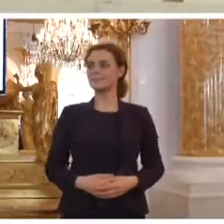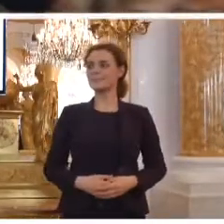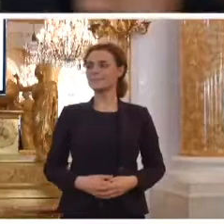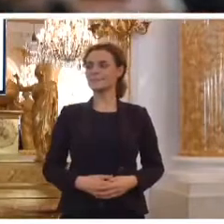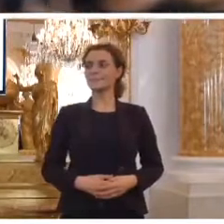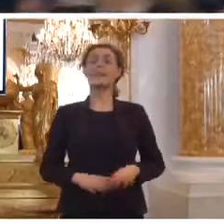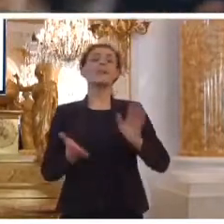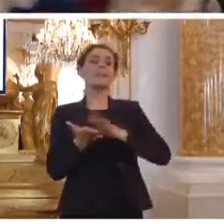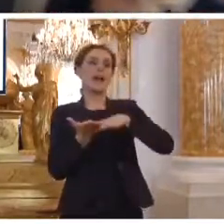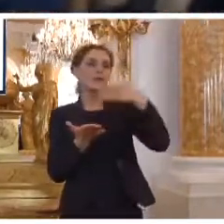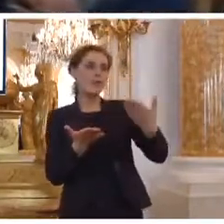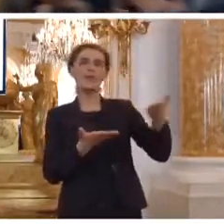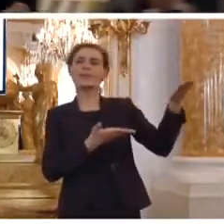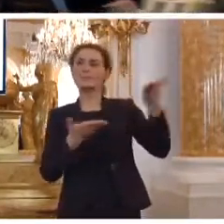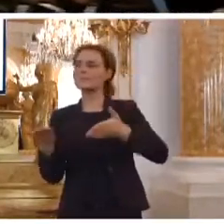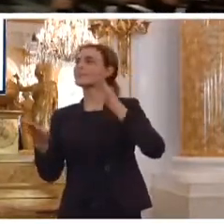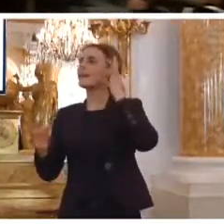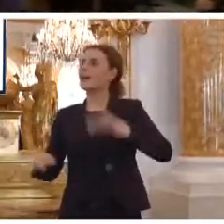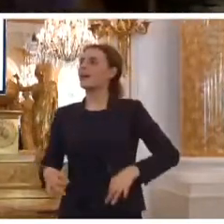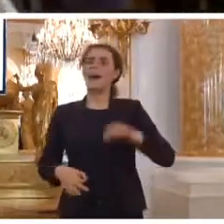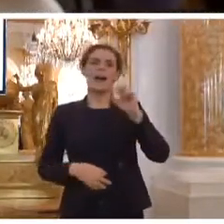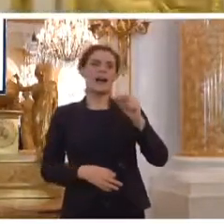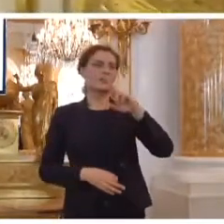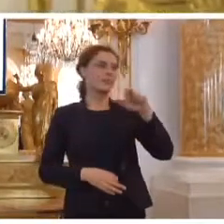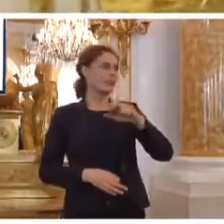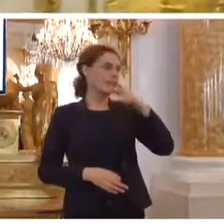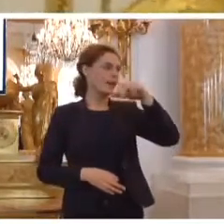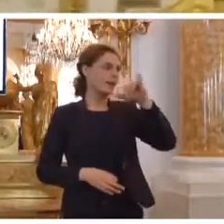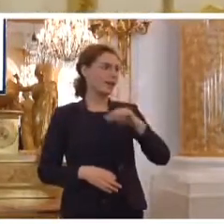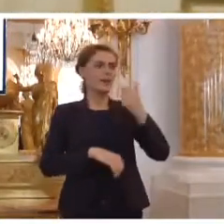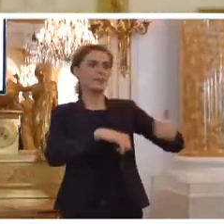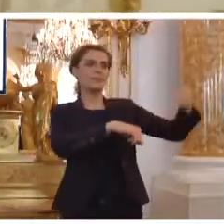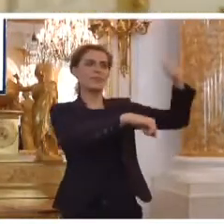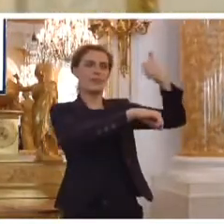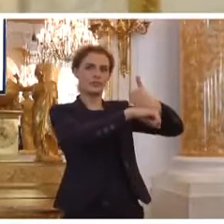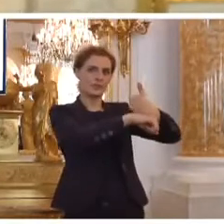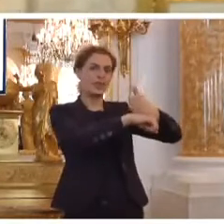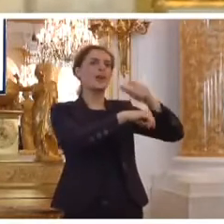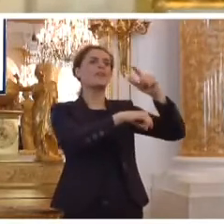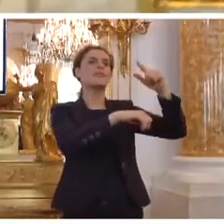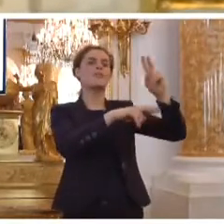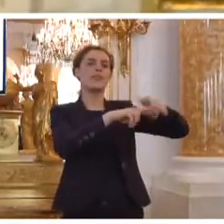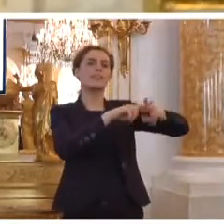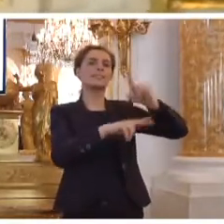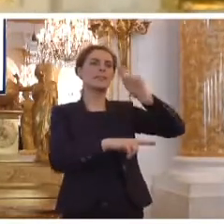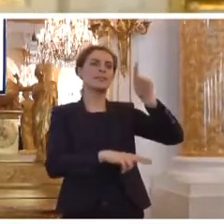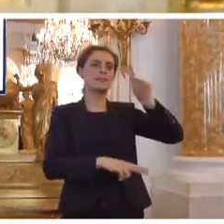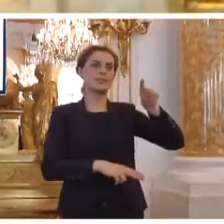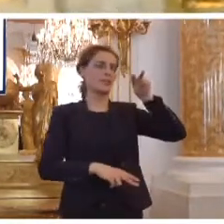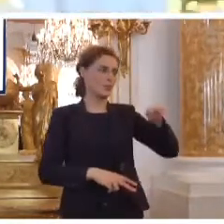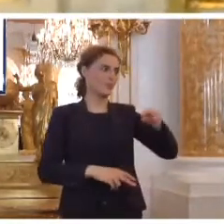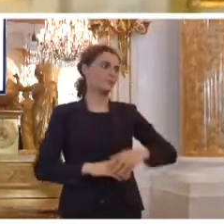A o wręczenie statuetki prosimy pana Andrzeja Gelberga, przewodniczącego Rady Fundacji PZU. Zapraszamy.